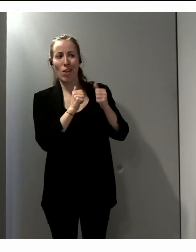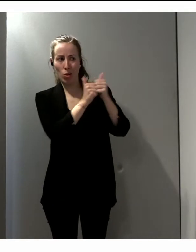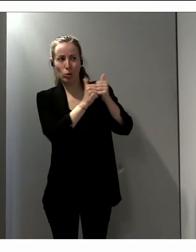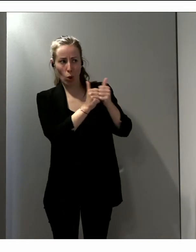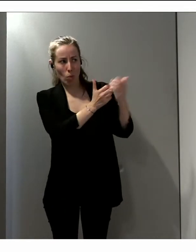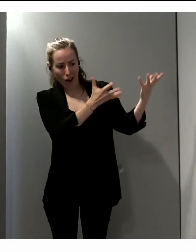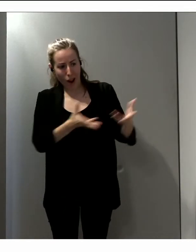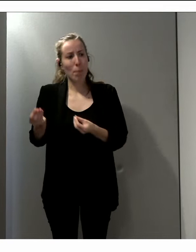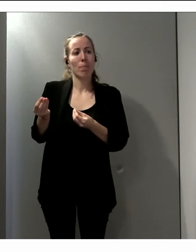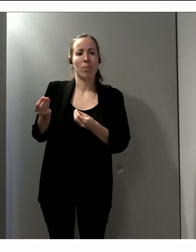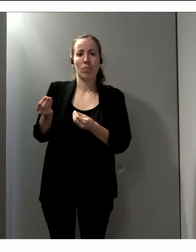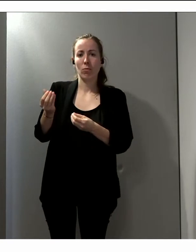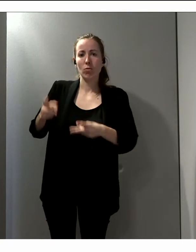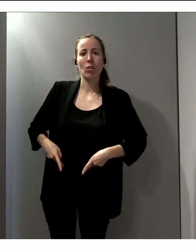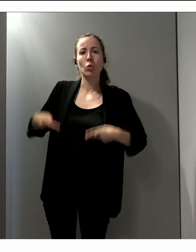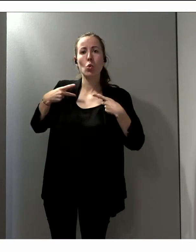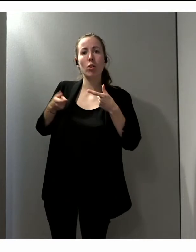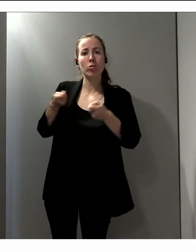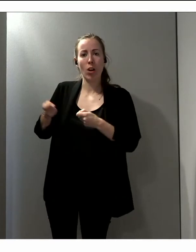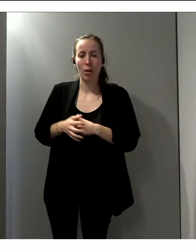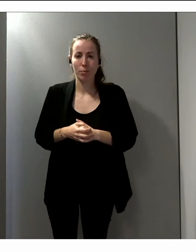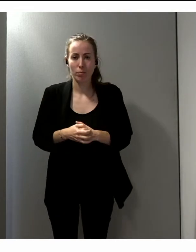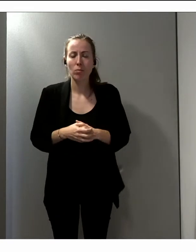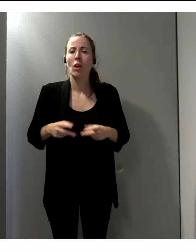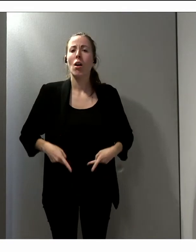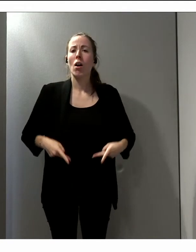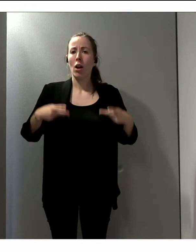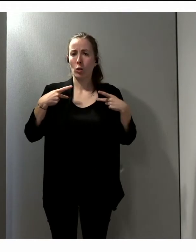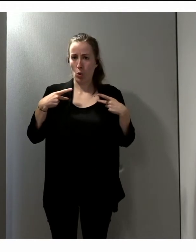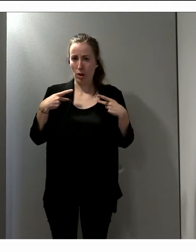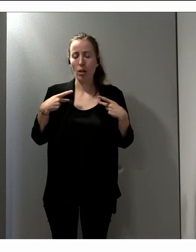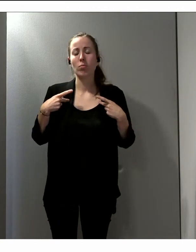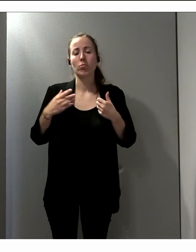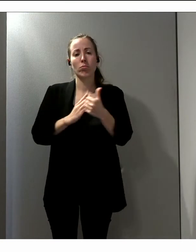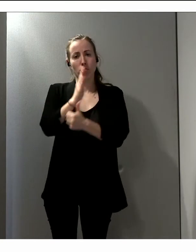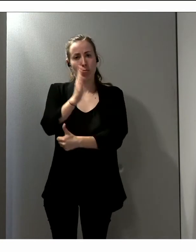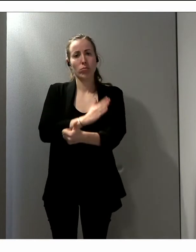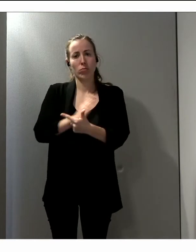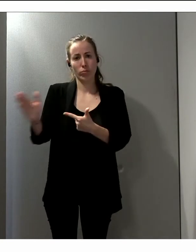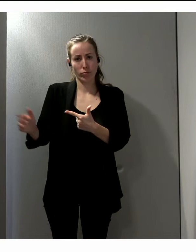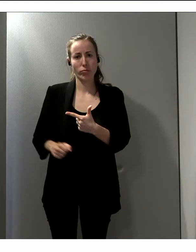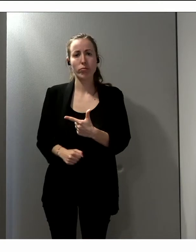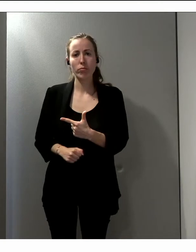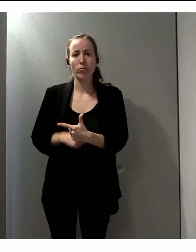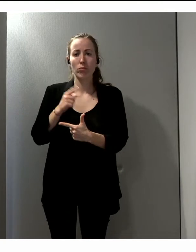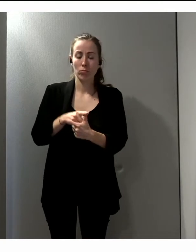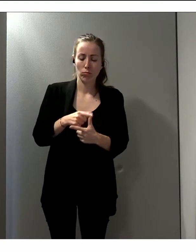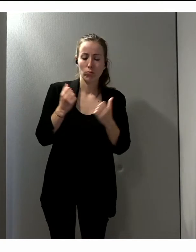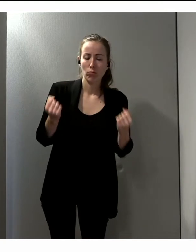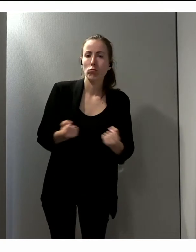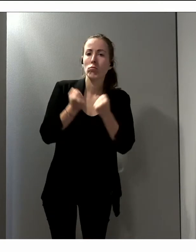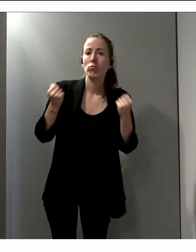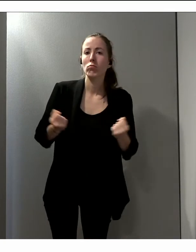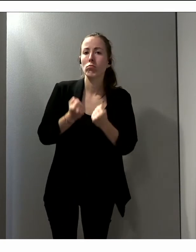cet atelier d'ESAT. Cet atelier, il est organisé autour de 2 grands registres, des